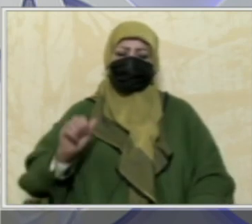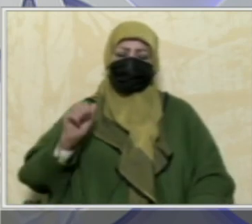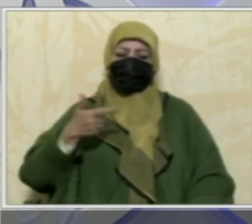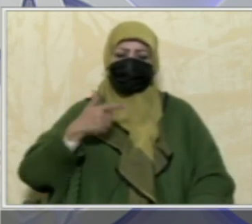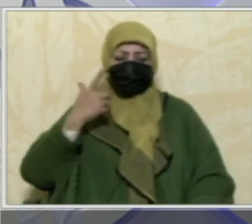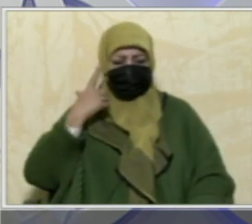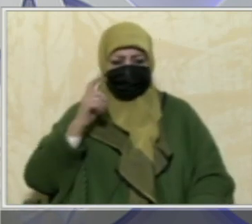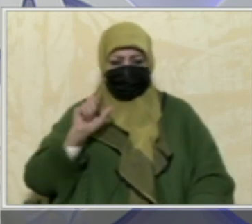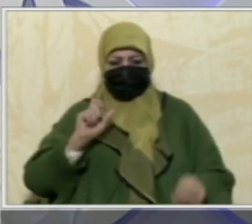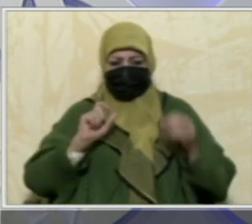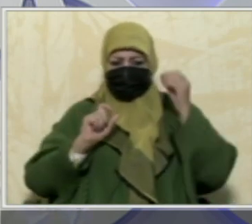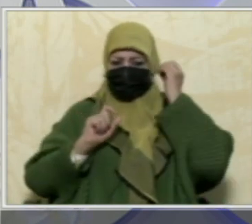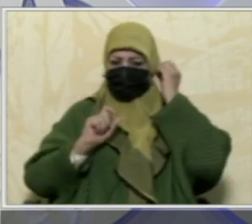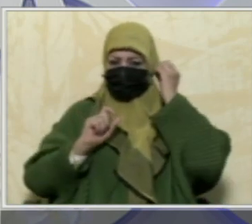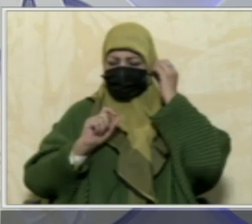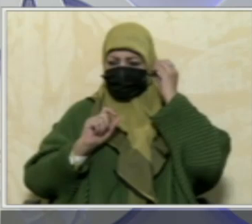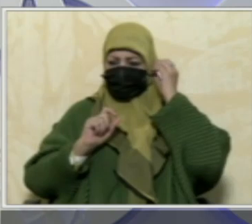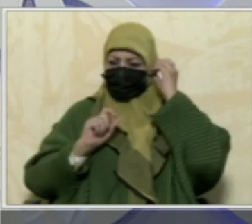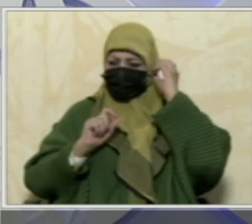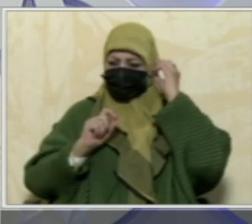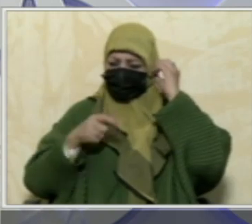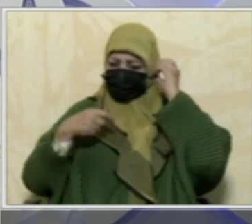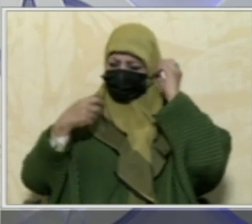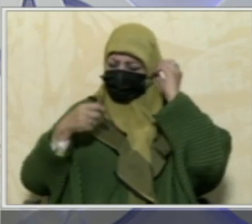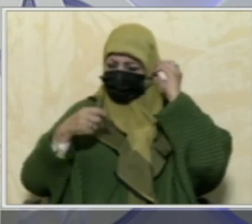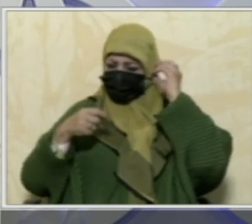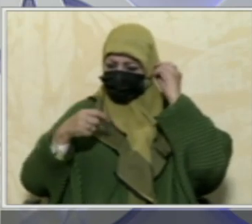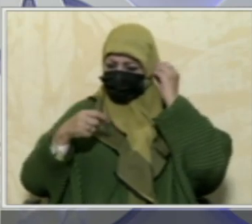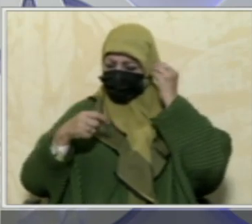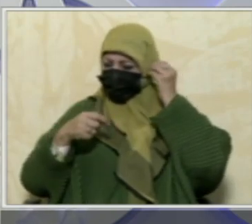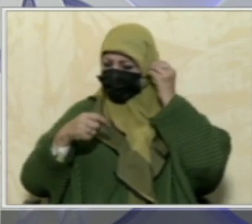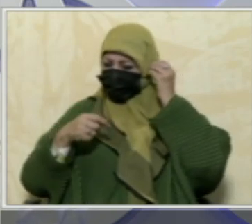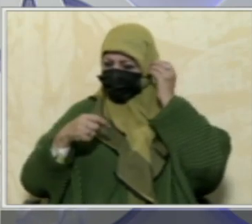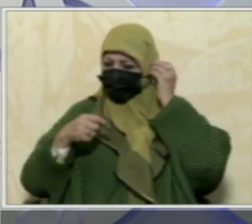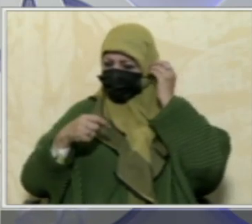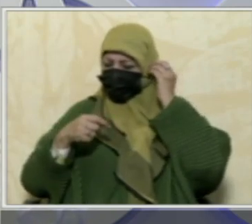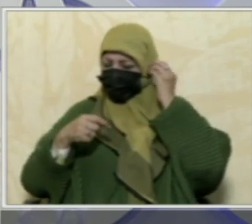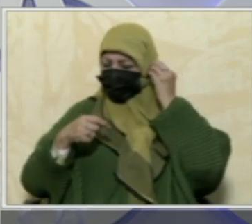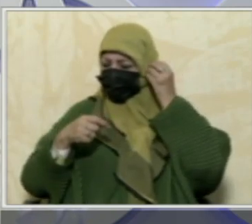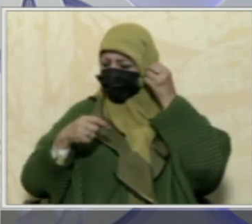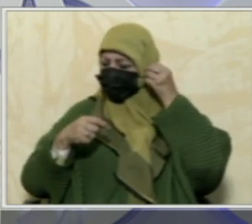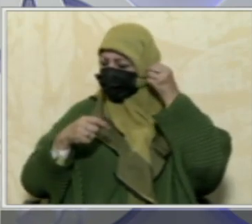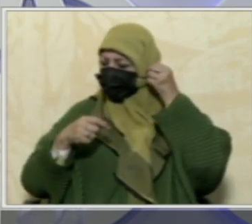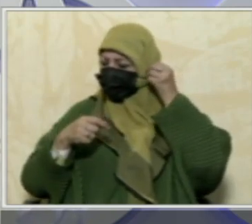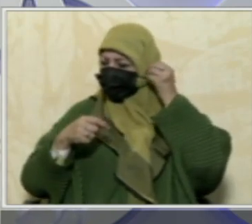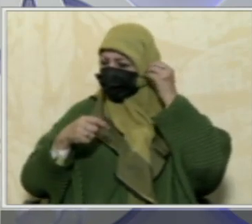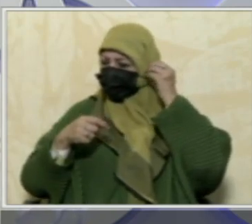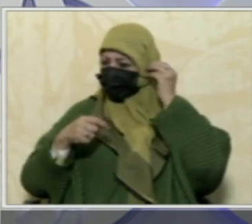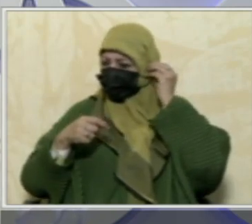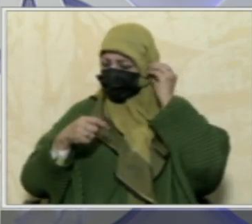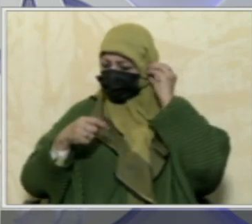فاكثر من يقع منهم اليمين بالطلاق وفي اللي يفكر بلسانها قبل عقده